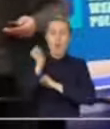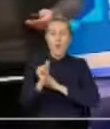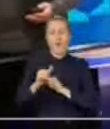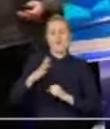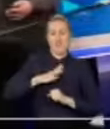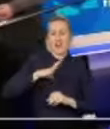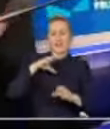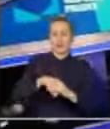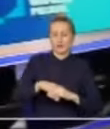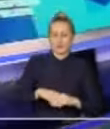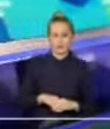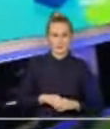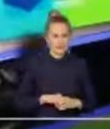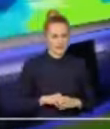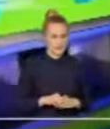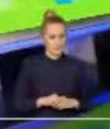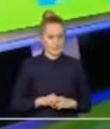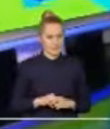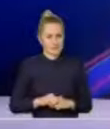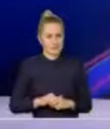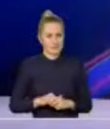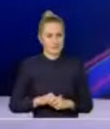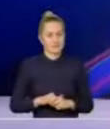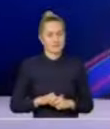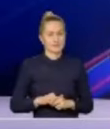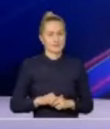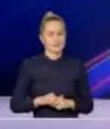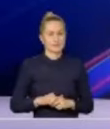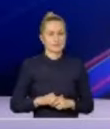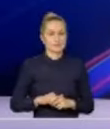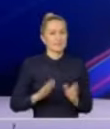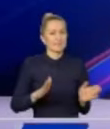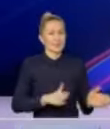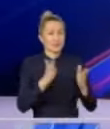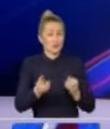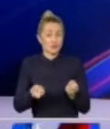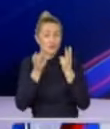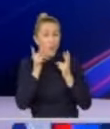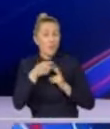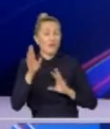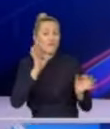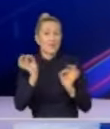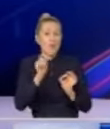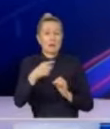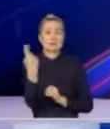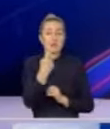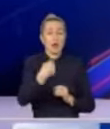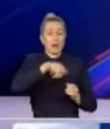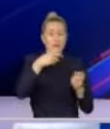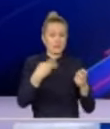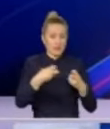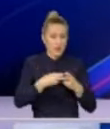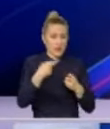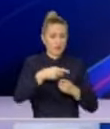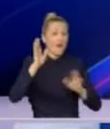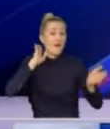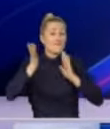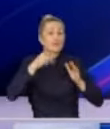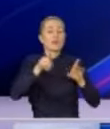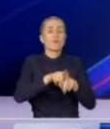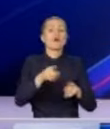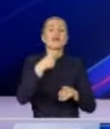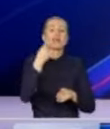wartości. Marcin Tulicki, Wiadomości. Kolejny szokujący przykład cenzury w internecie. Na Facebooku zablokowane zostało anglojęzyczne